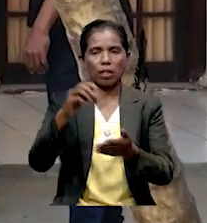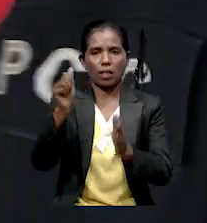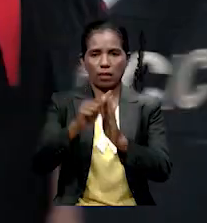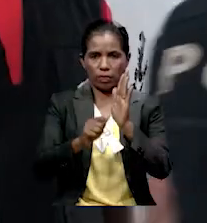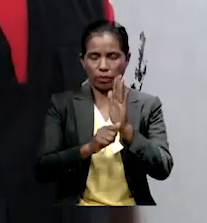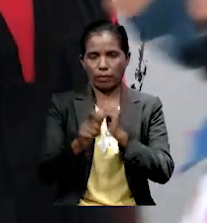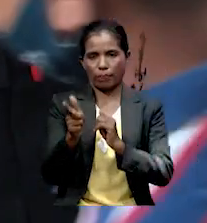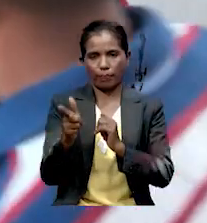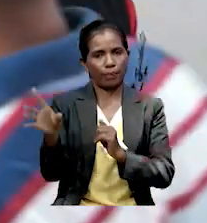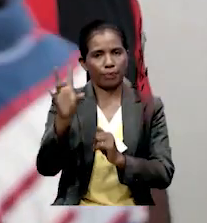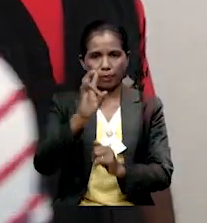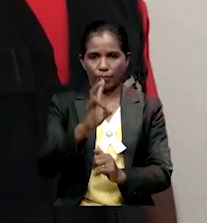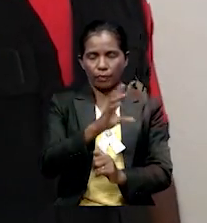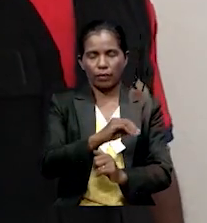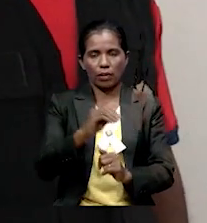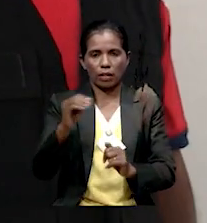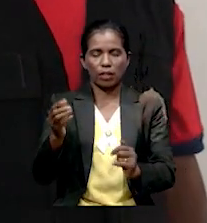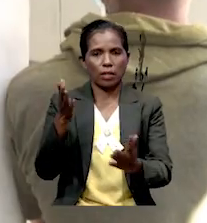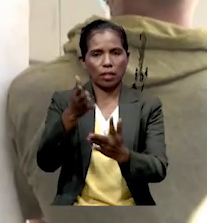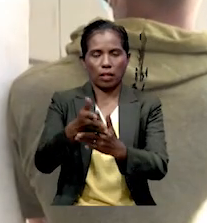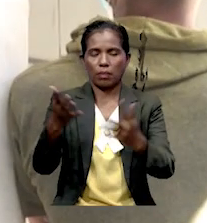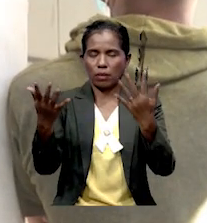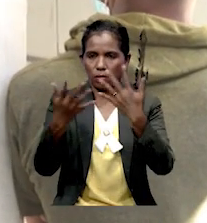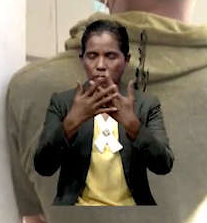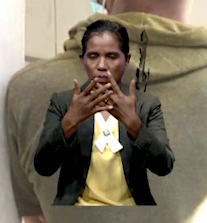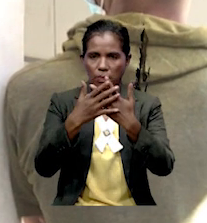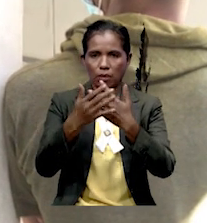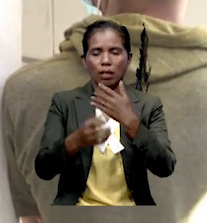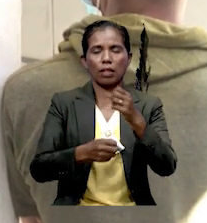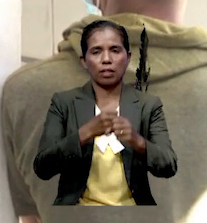ruan luresing hitu, se kastigu ho pena dadur